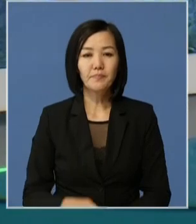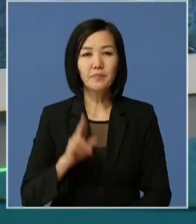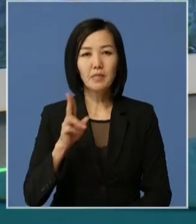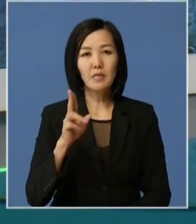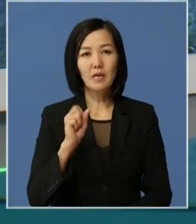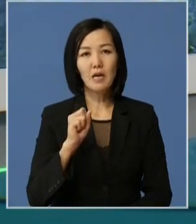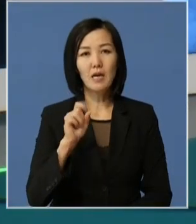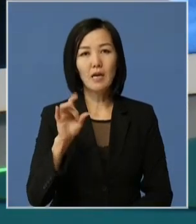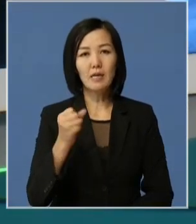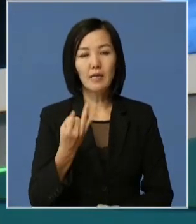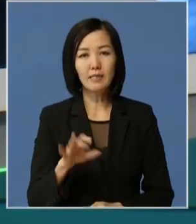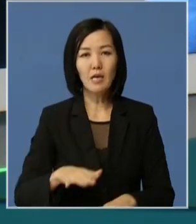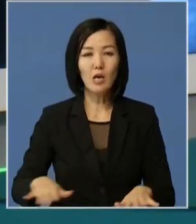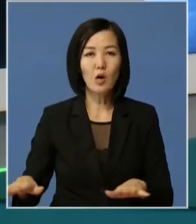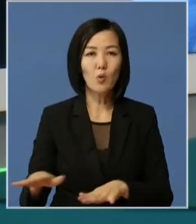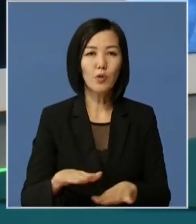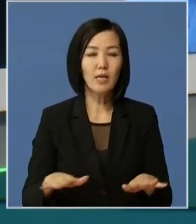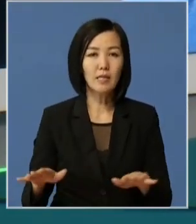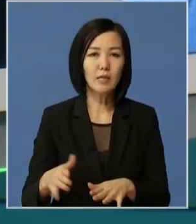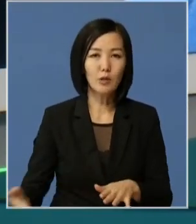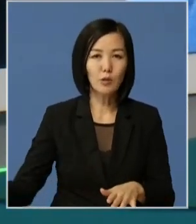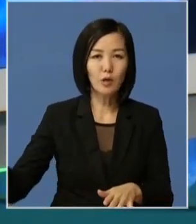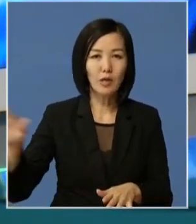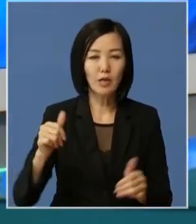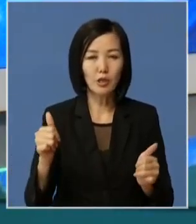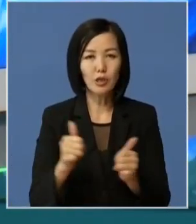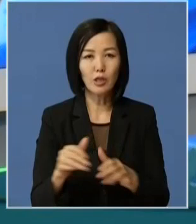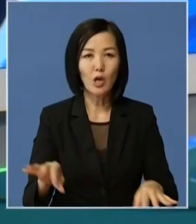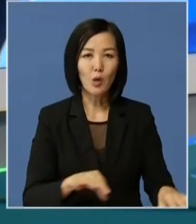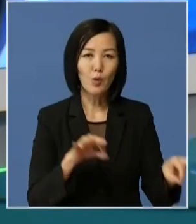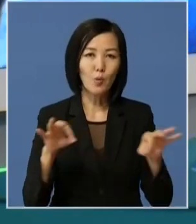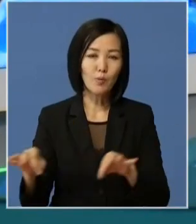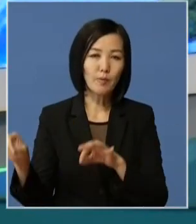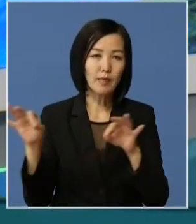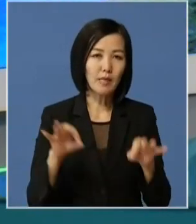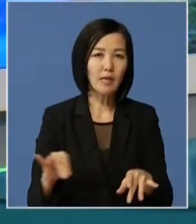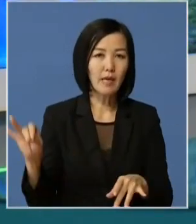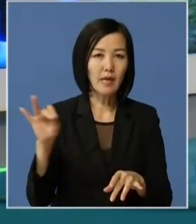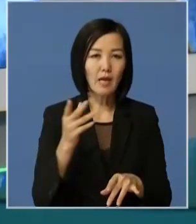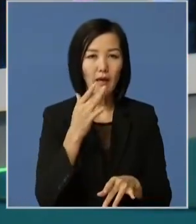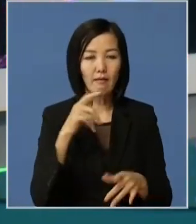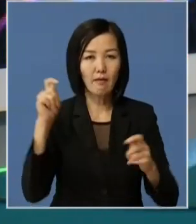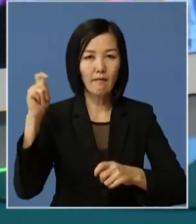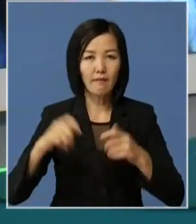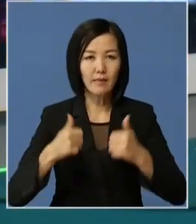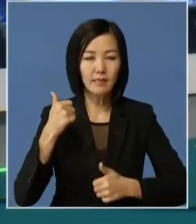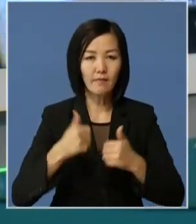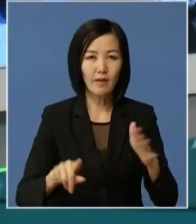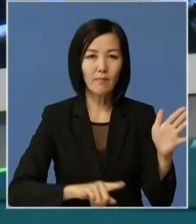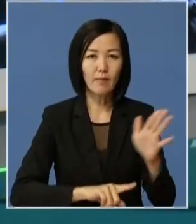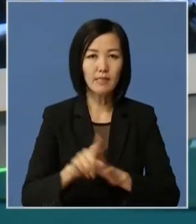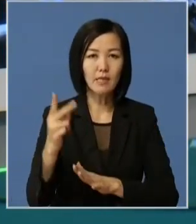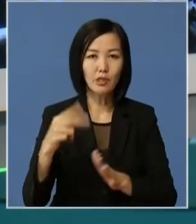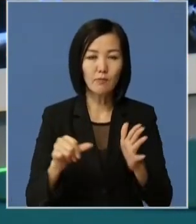Тарасай аудандығы Үшқоңыр үстіртінің етегінде көшпенділер өмірінен сыр шертетін этнофестиваль басталды. Оған әлемнің 26